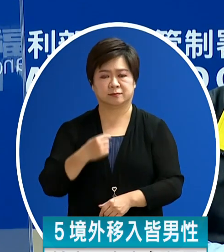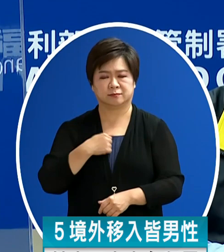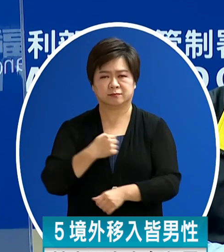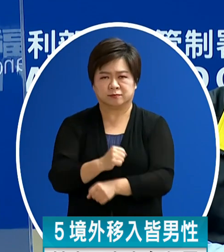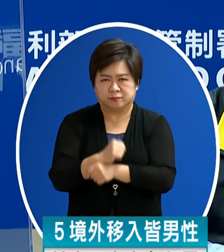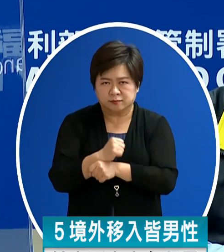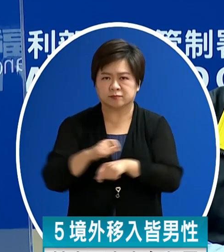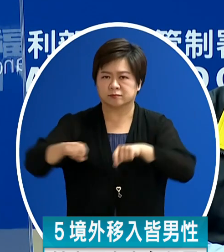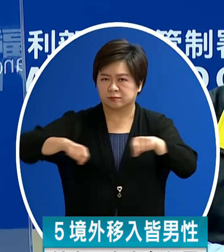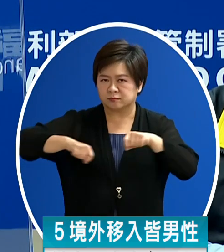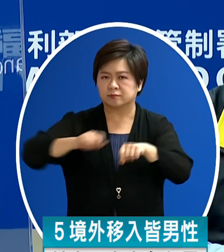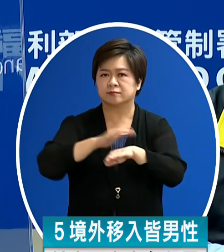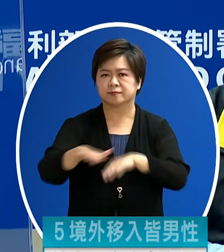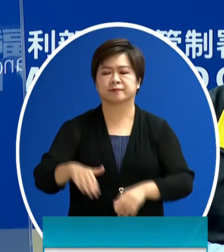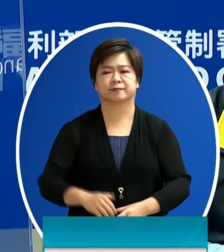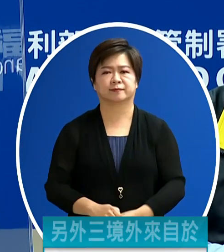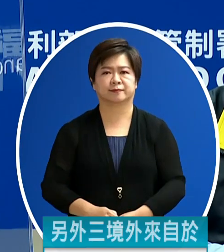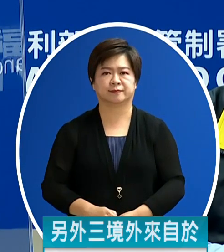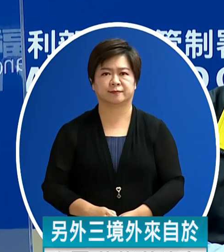考虑。